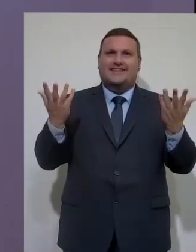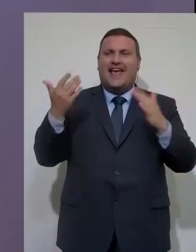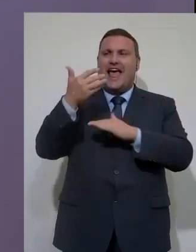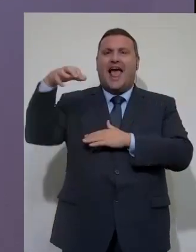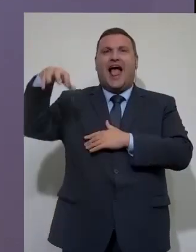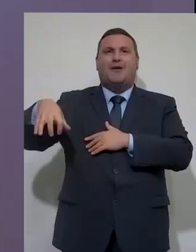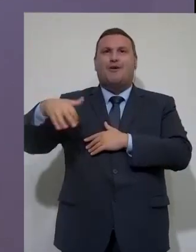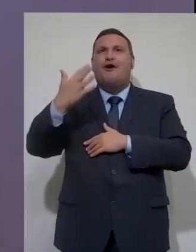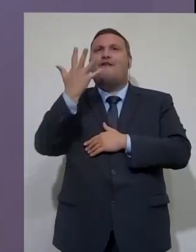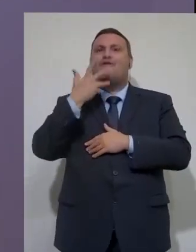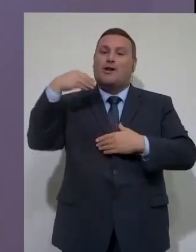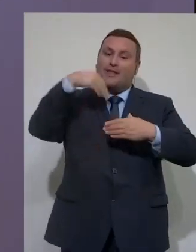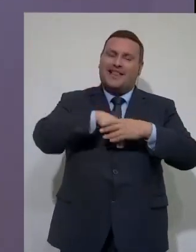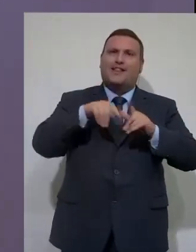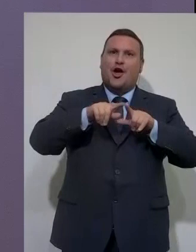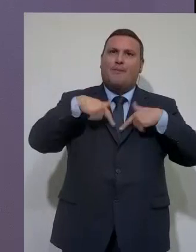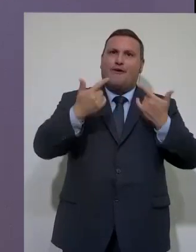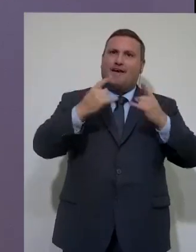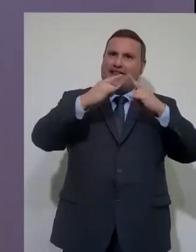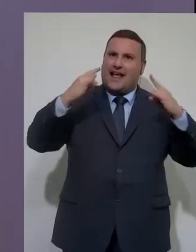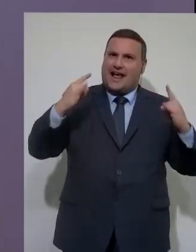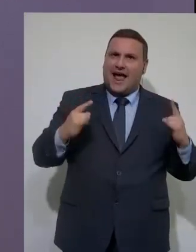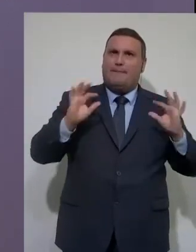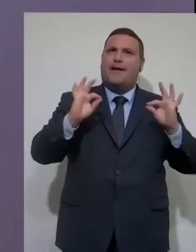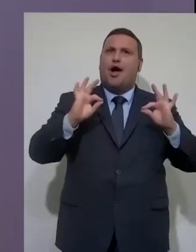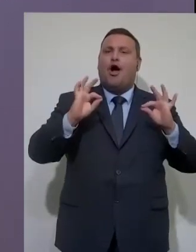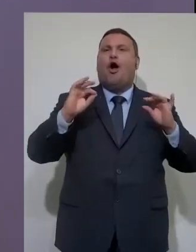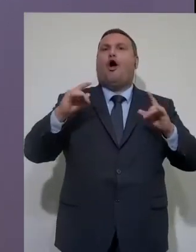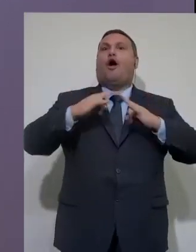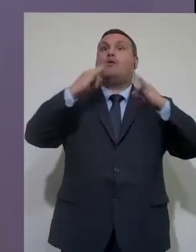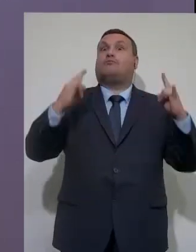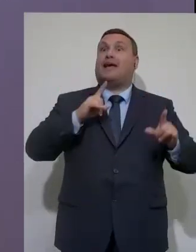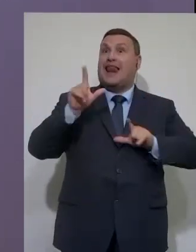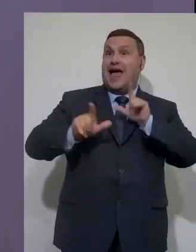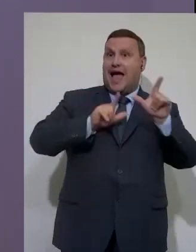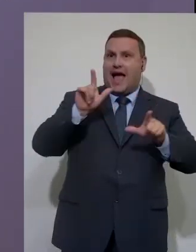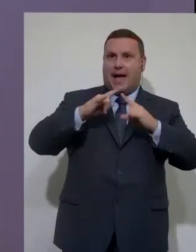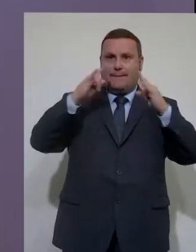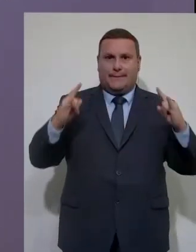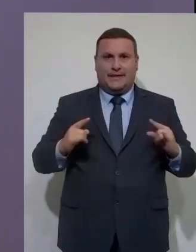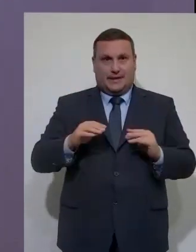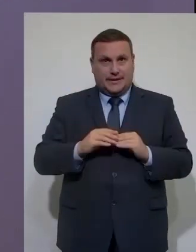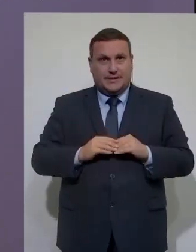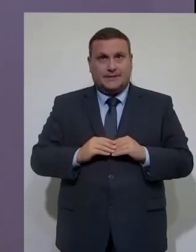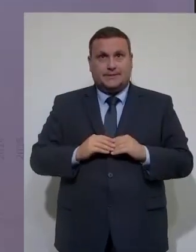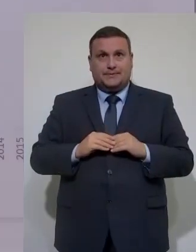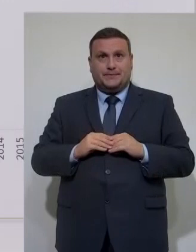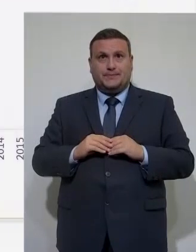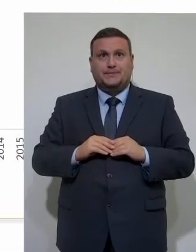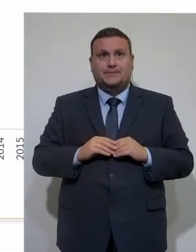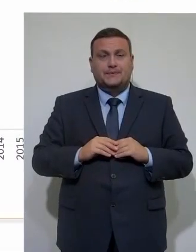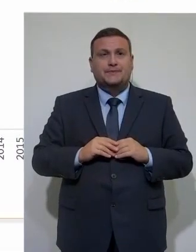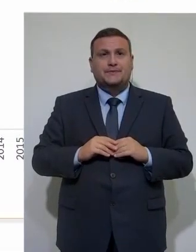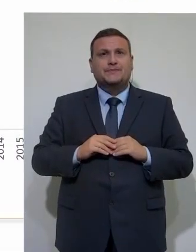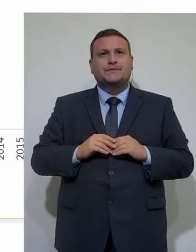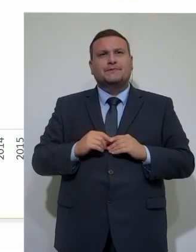camping nella loro offerta. Quindi c'è una naturale ibridizzazione. Volevo solo soffermare